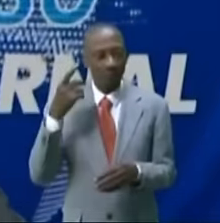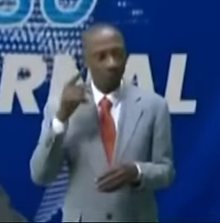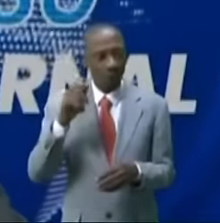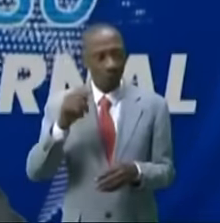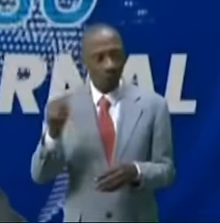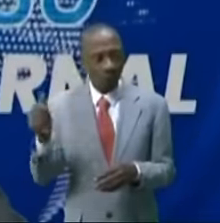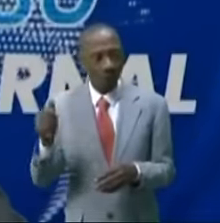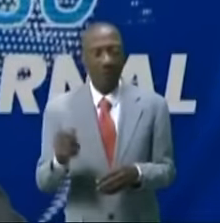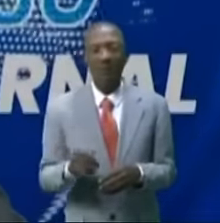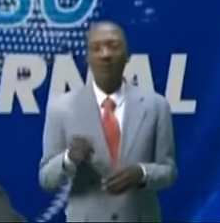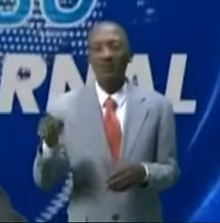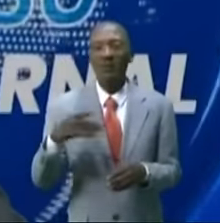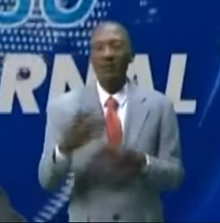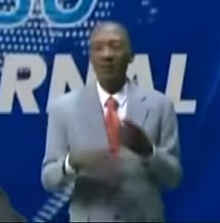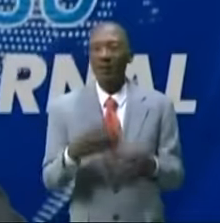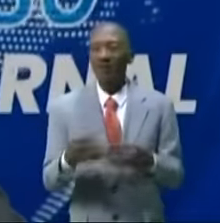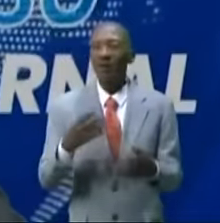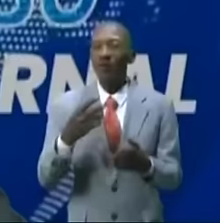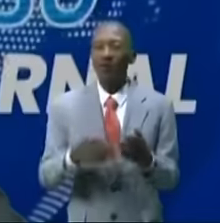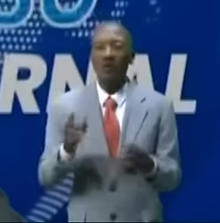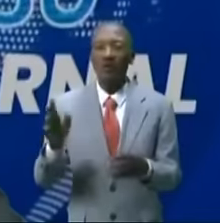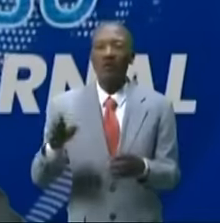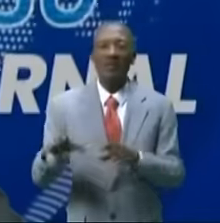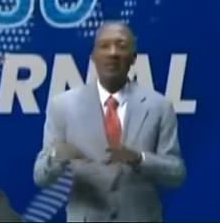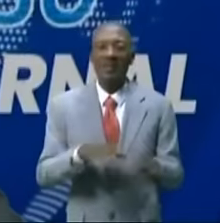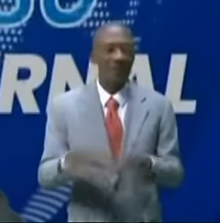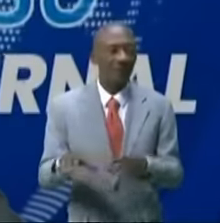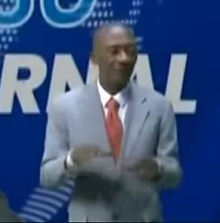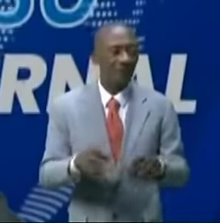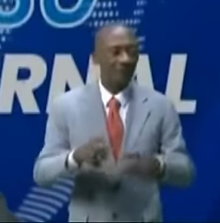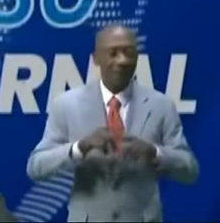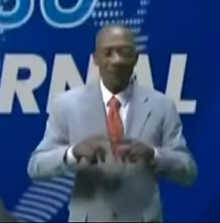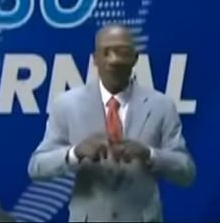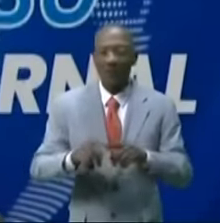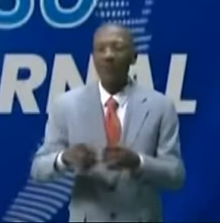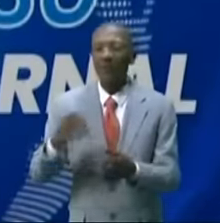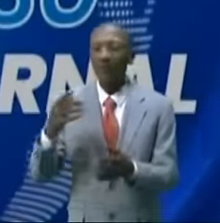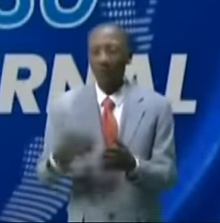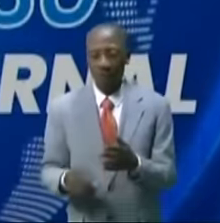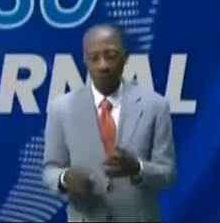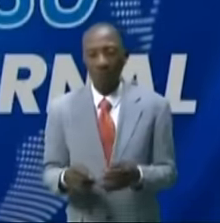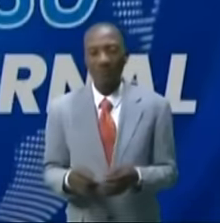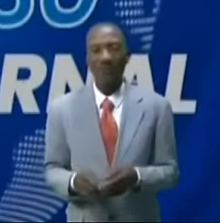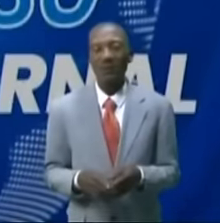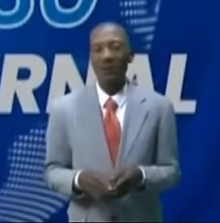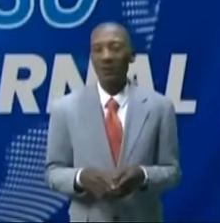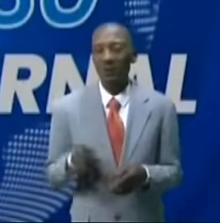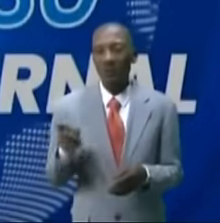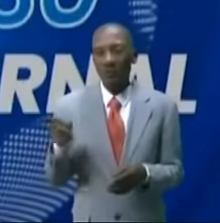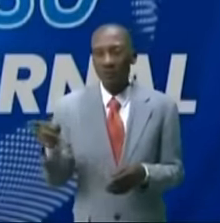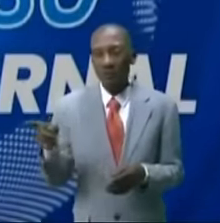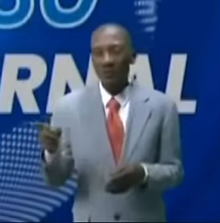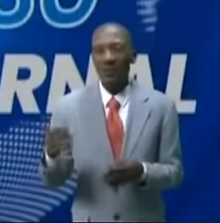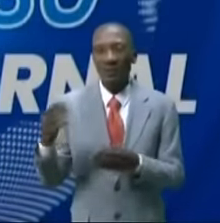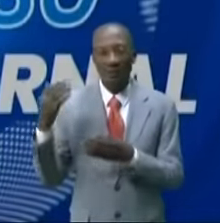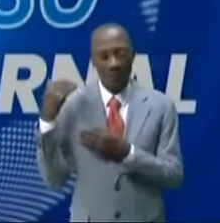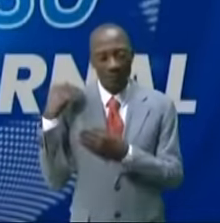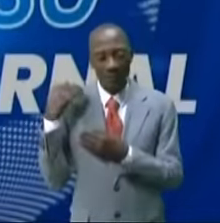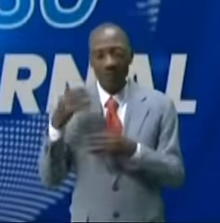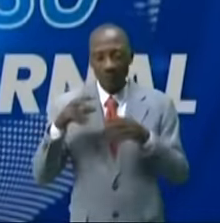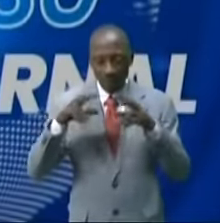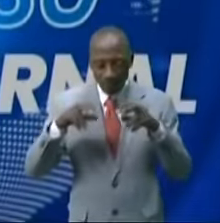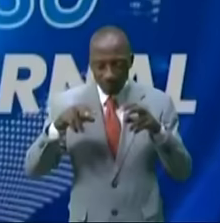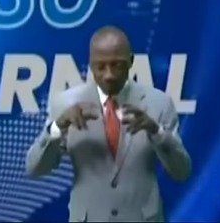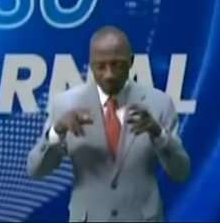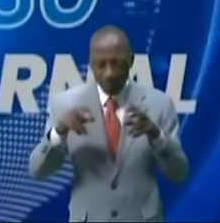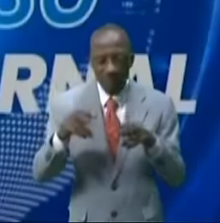sont grandement ouvertes au public féminin désiré de s'informer. Hier, c'était le tour de femmes des entreprises publiques dans les lots, les femmes